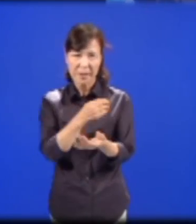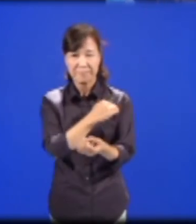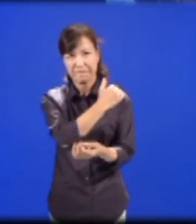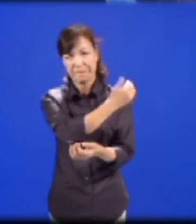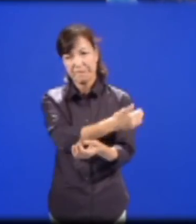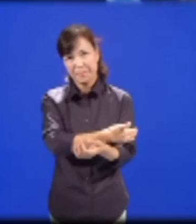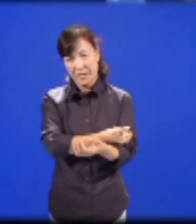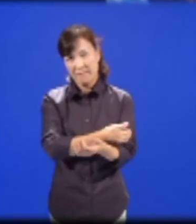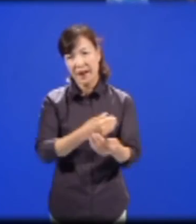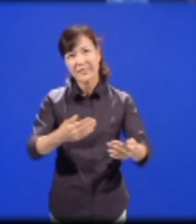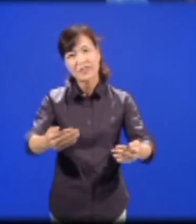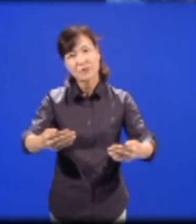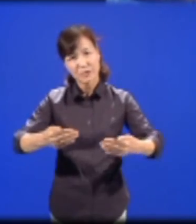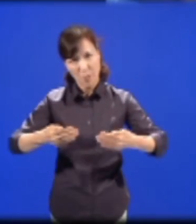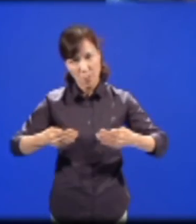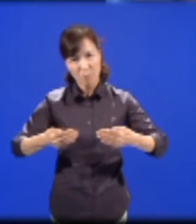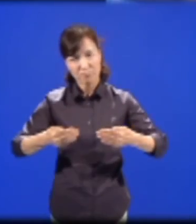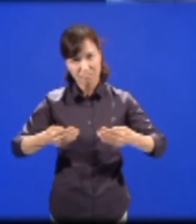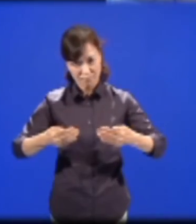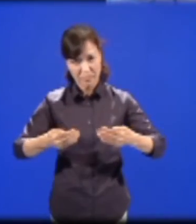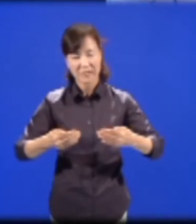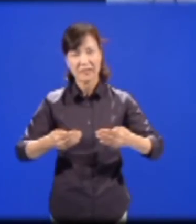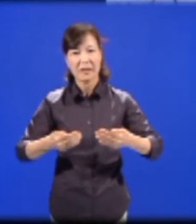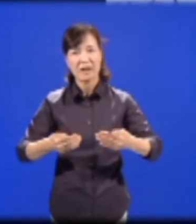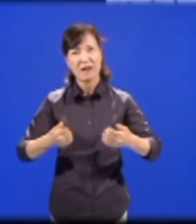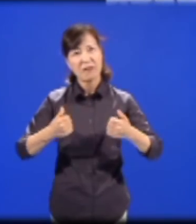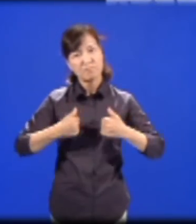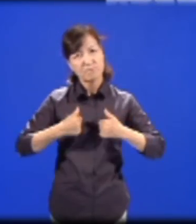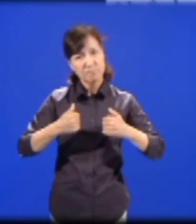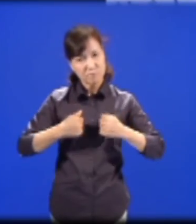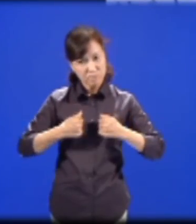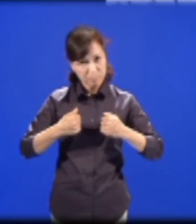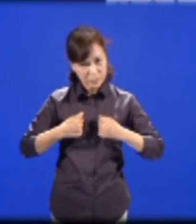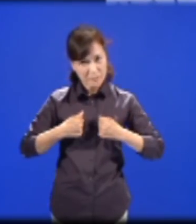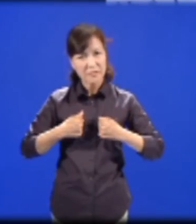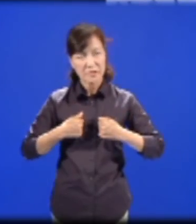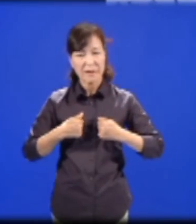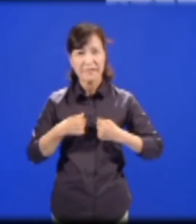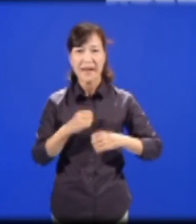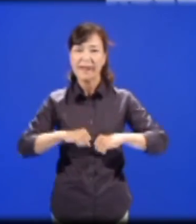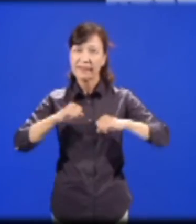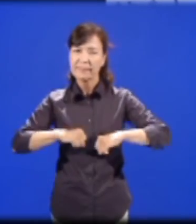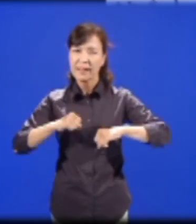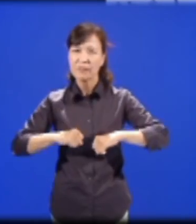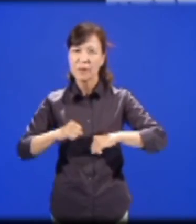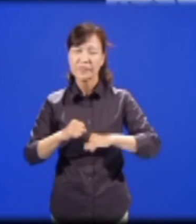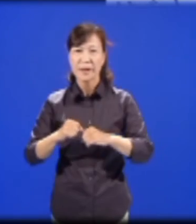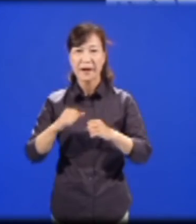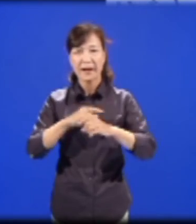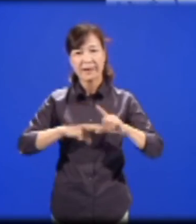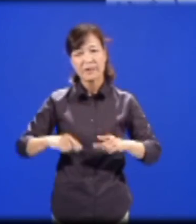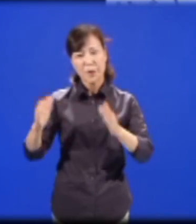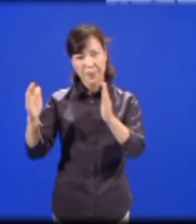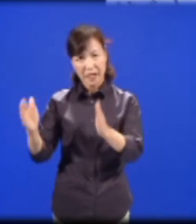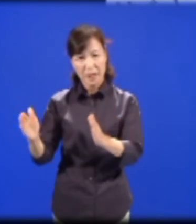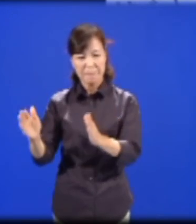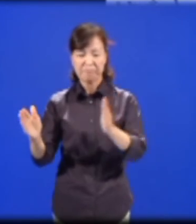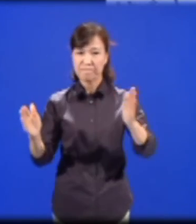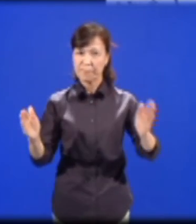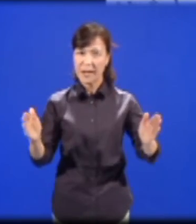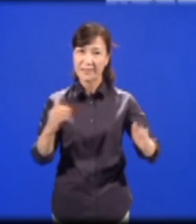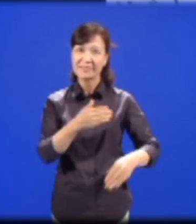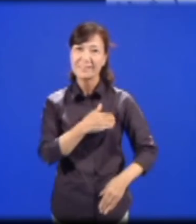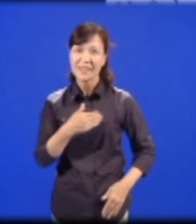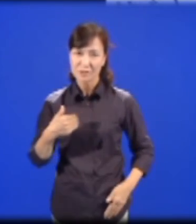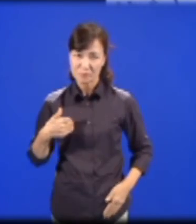でも筋力っていうのは必要になってきますので、まあ、それを鍛えることによってですね、健康で長生きする時間っていうのをね伸ばしていけると思います